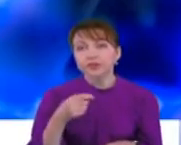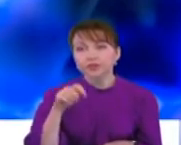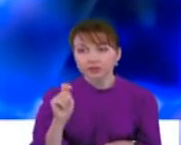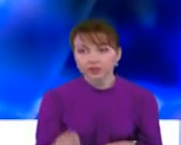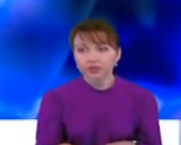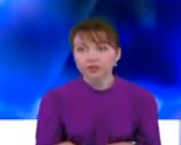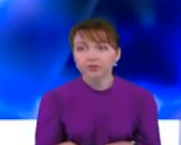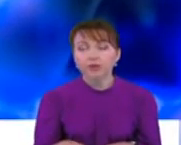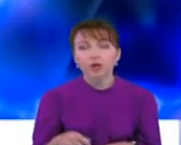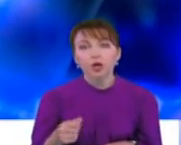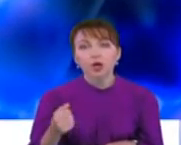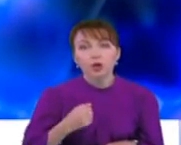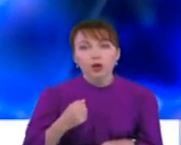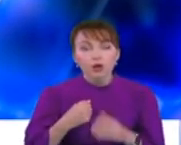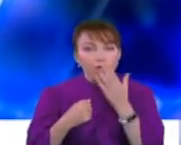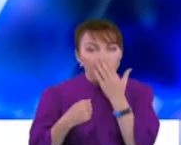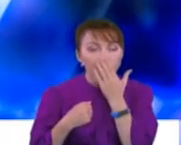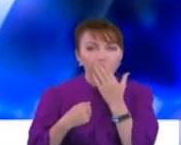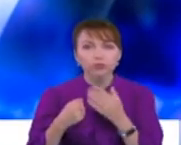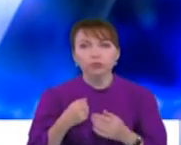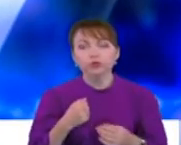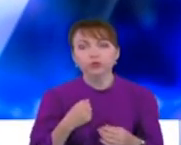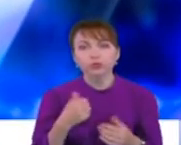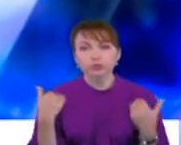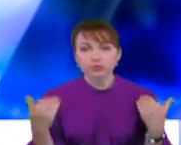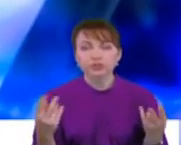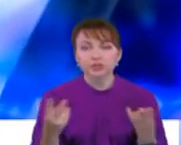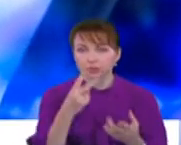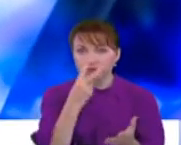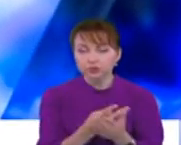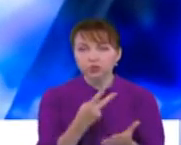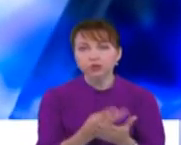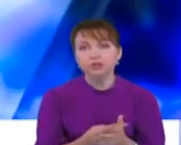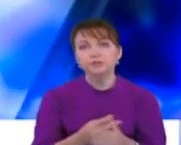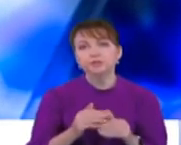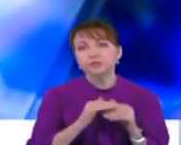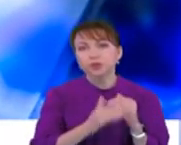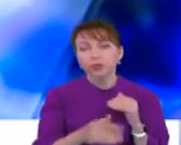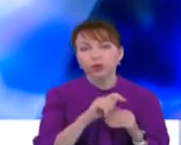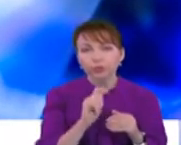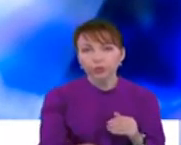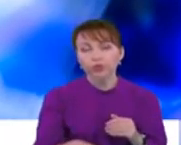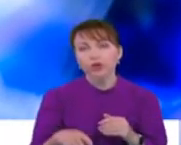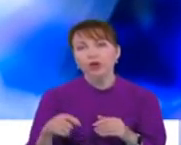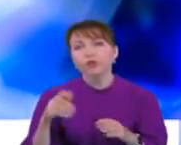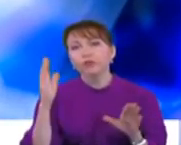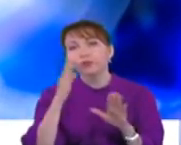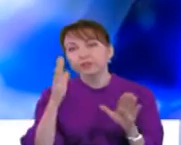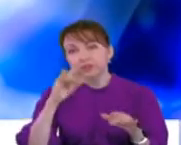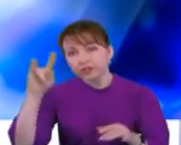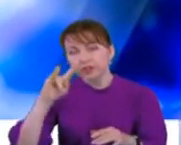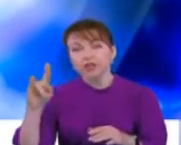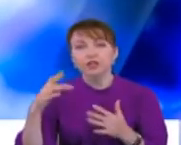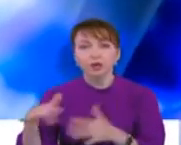міць треба демонструвати на полі бою, в повітрі і на морі. Розумієте, парад – це певний